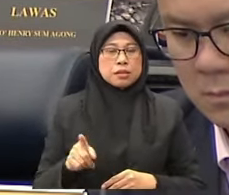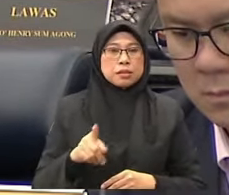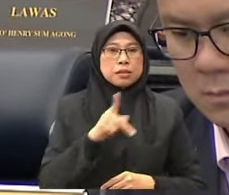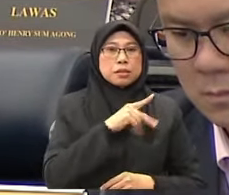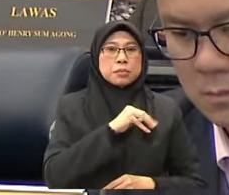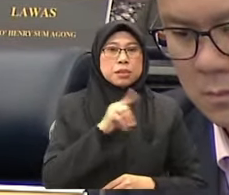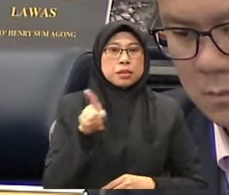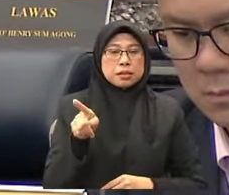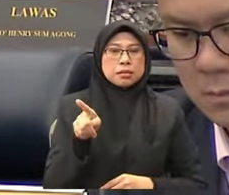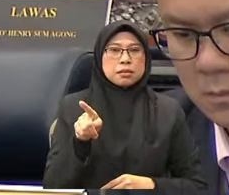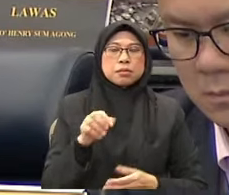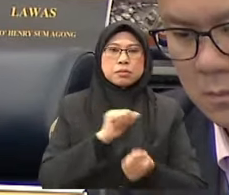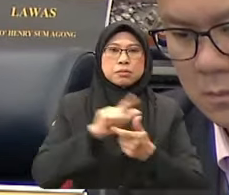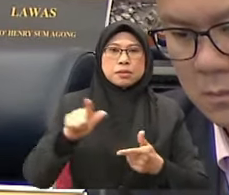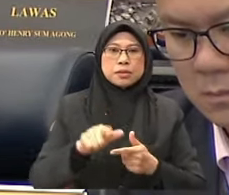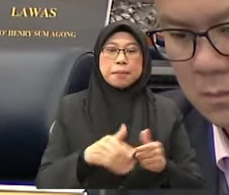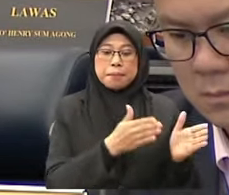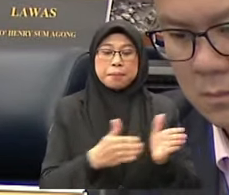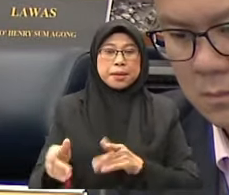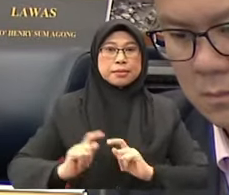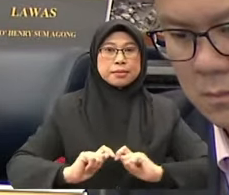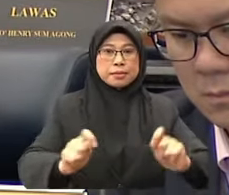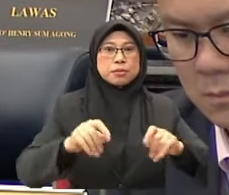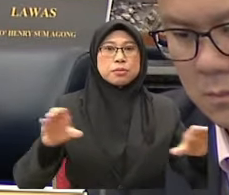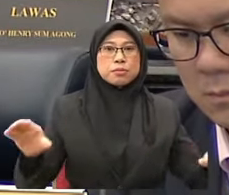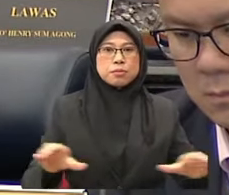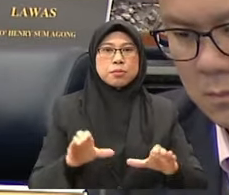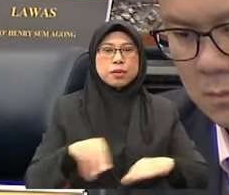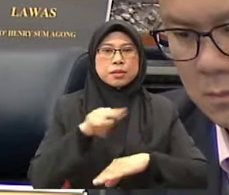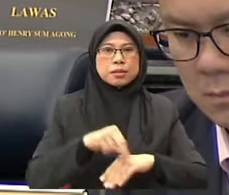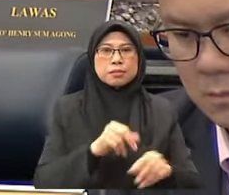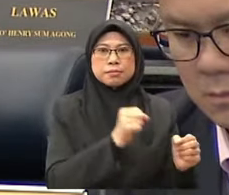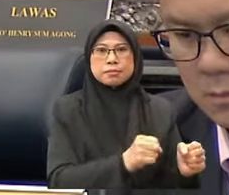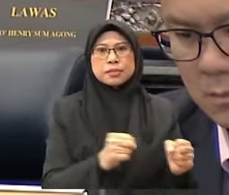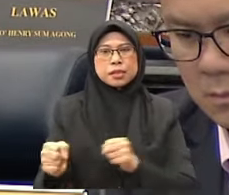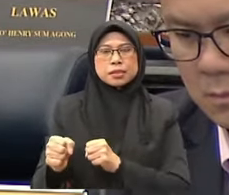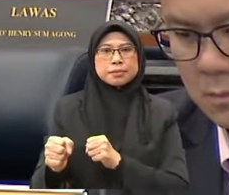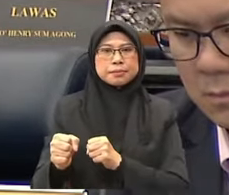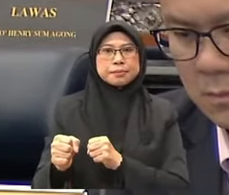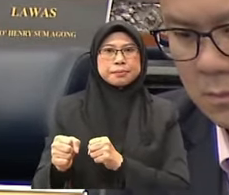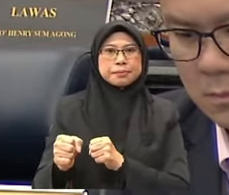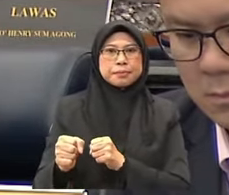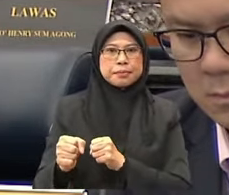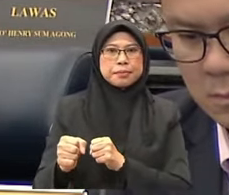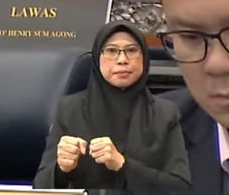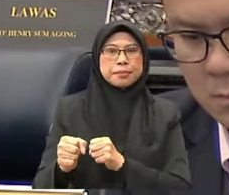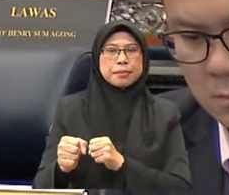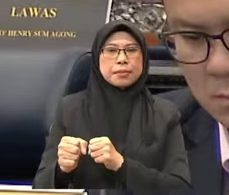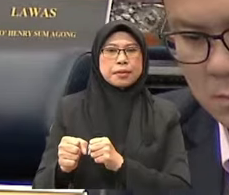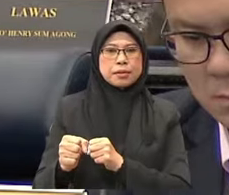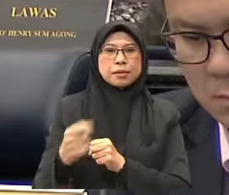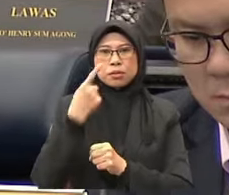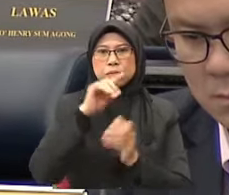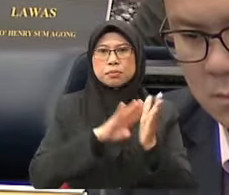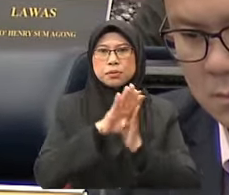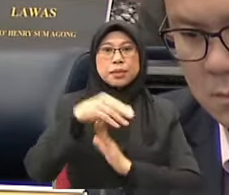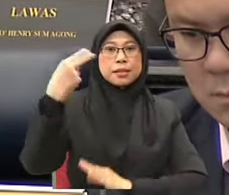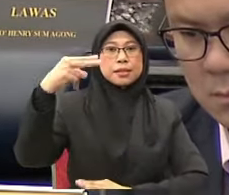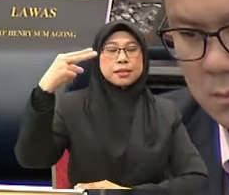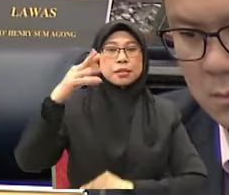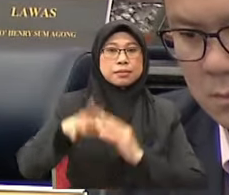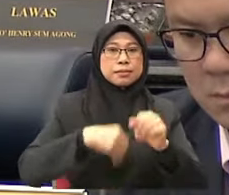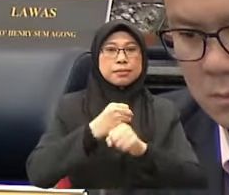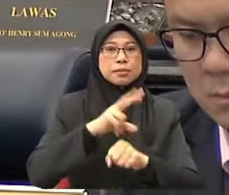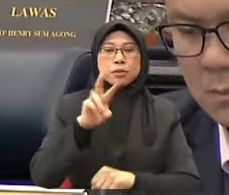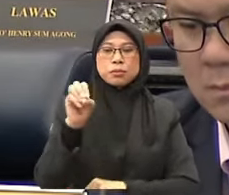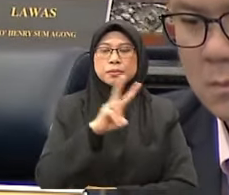juga telah meluluskan satu pelan tindakan untuk melaksanakan The National Strategy on Green Growth ataupun Strategi Nasional Pertumbuhan Hijau pada